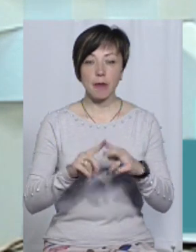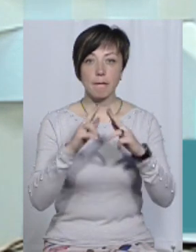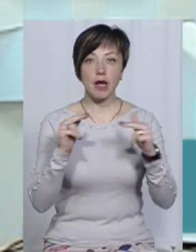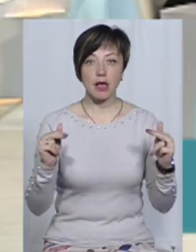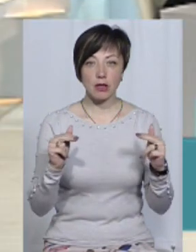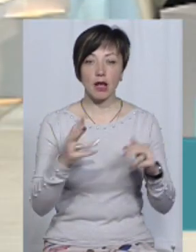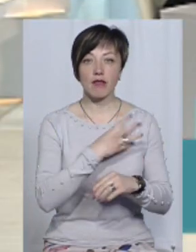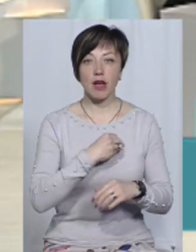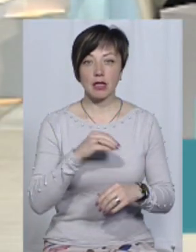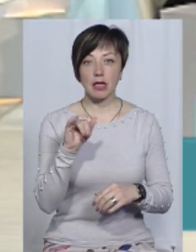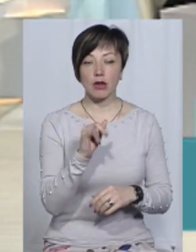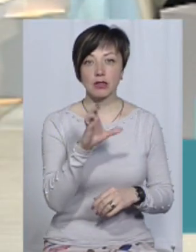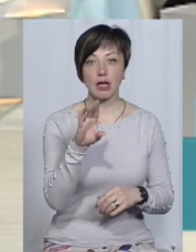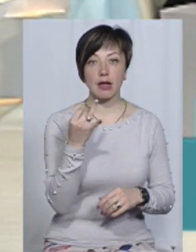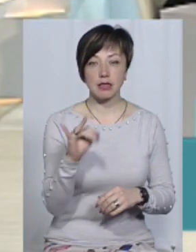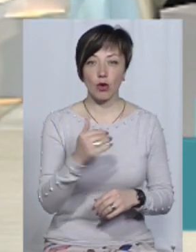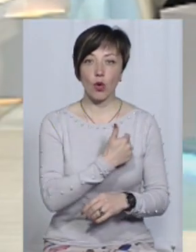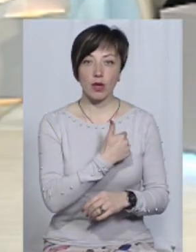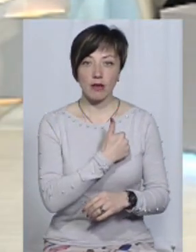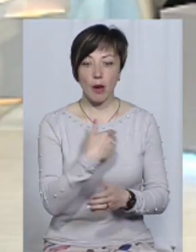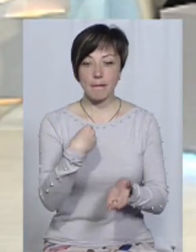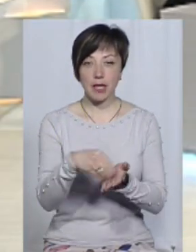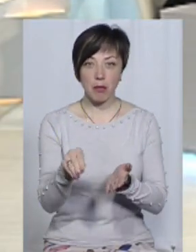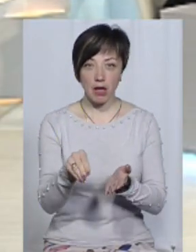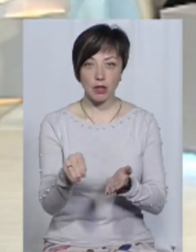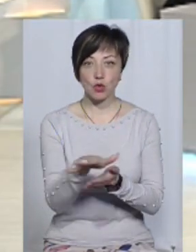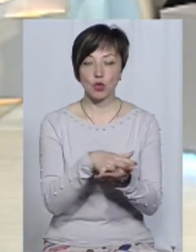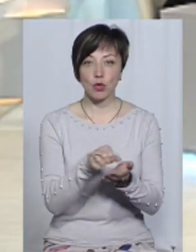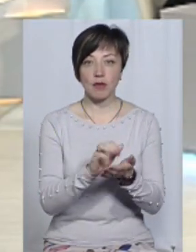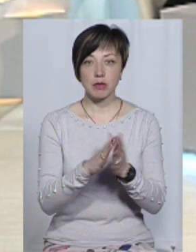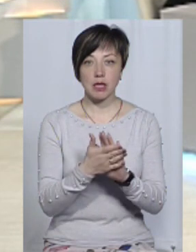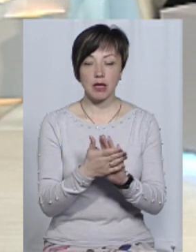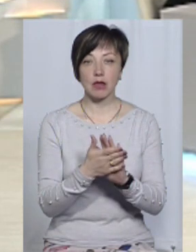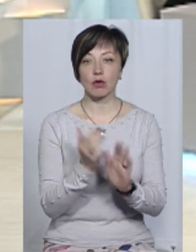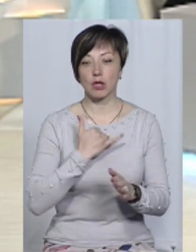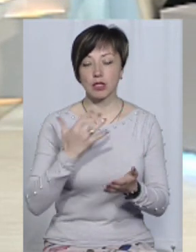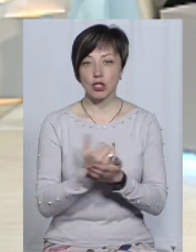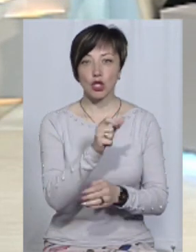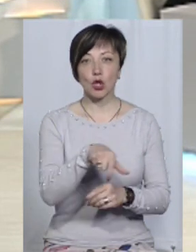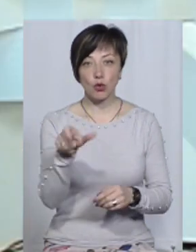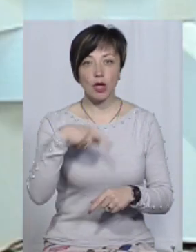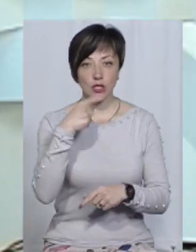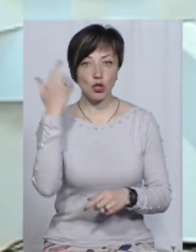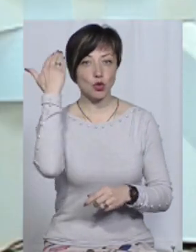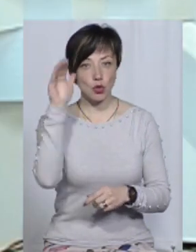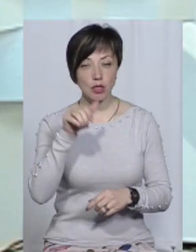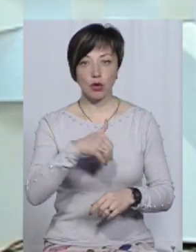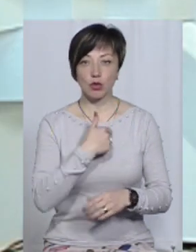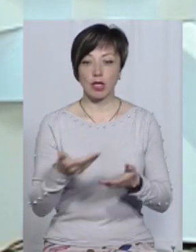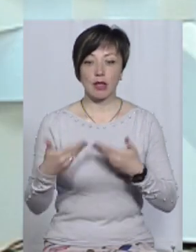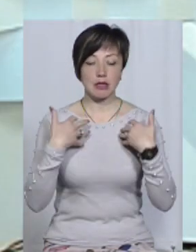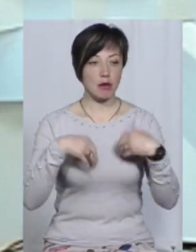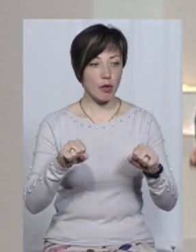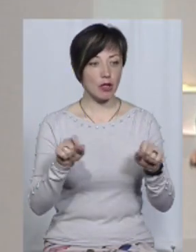маєток львів'янин Ігор Скальський хотів придбати в зруйнованому стані всьому, то в нас знайшлись тут люди, які казали, чужинці хочуть